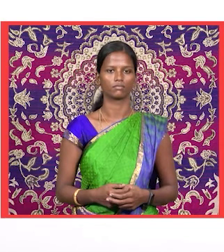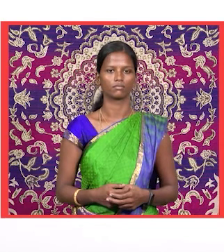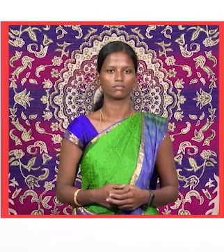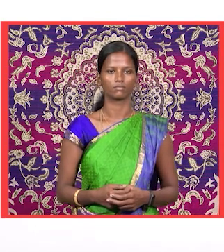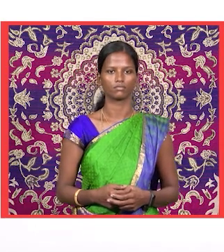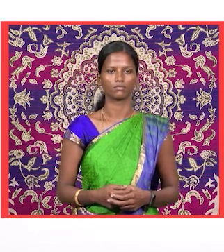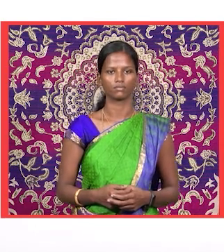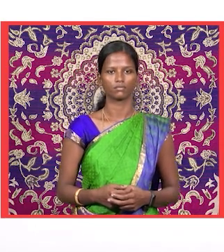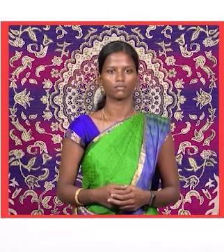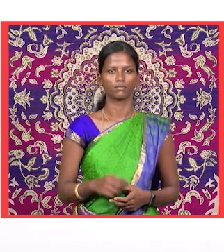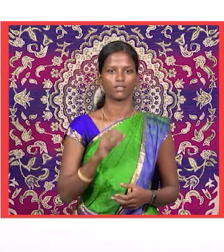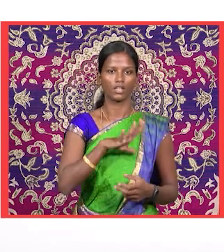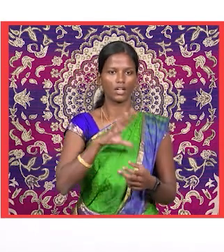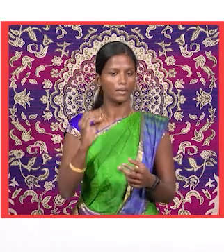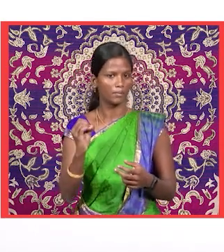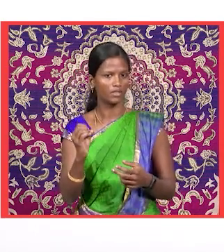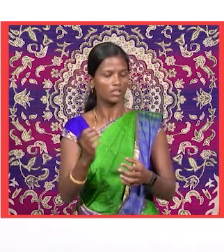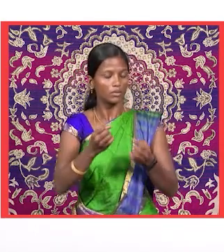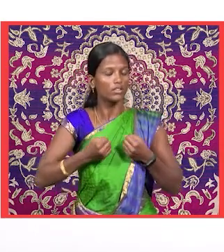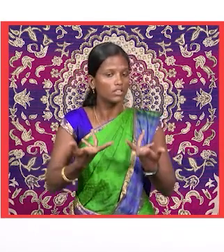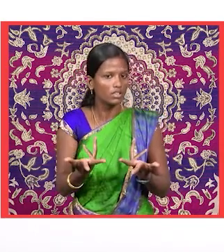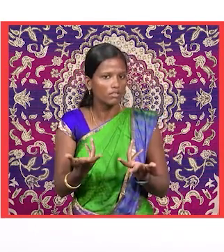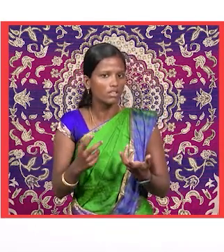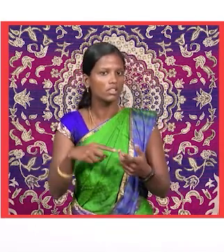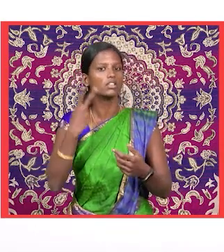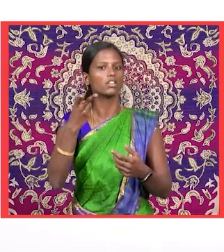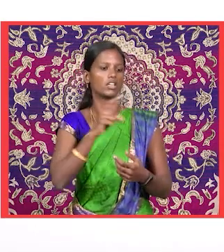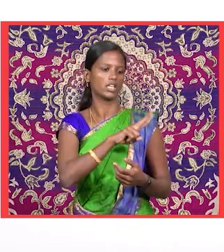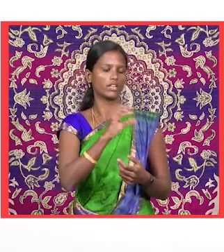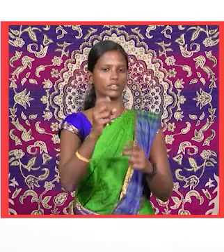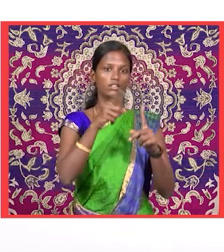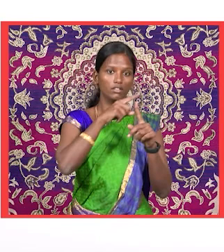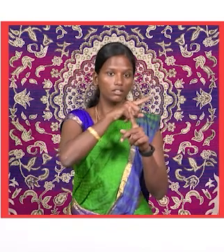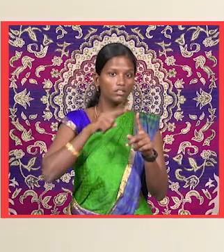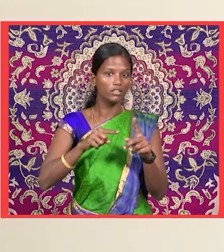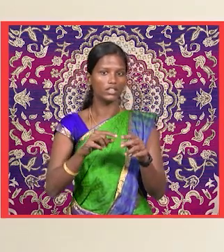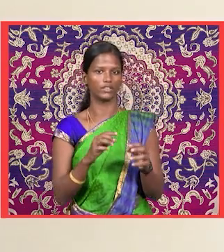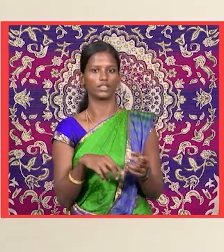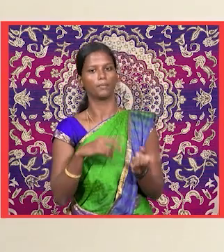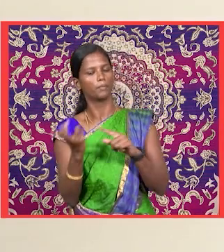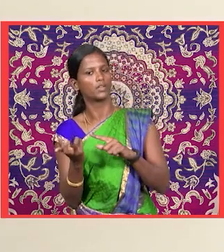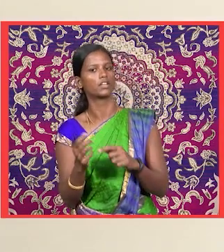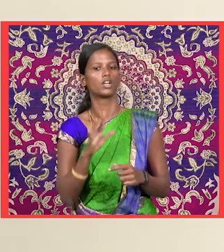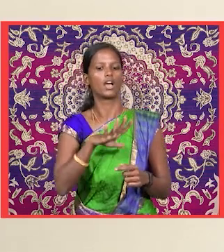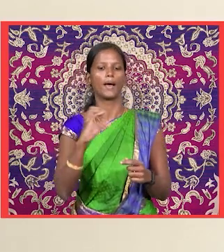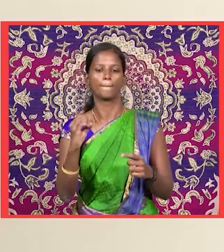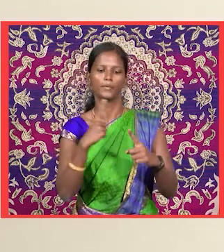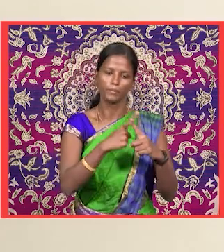ஸோ 50 × எத்தனை சதவீதம் தேவைப்படும் சதவீதம் பார்த்தீங்கன்னா 20%. அதை பெருக்குனாவே போதும்.